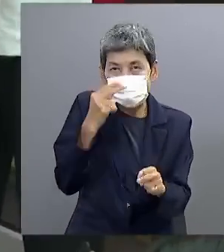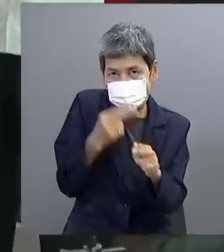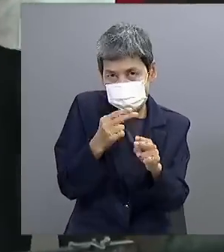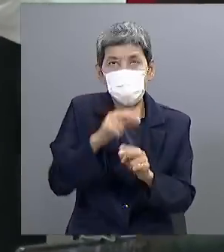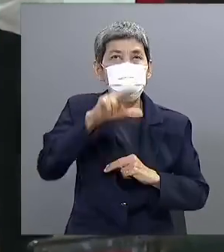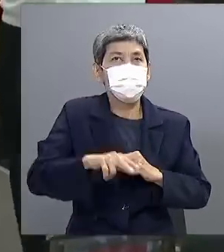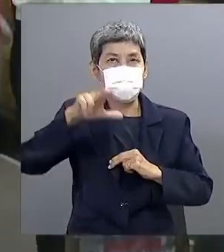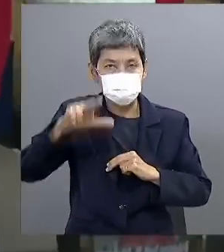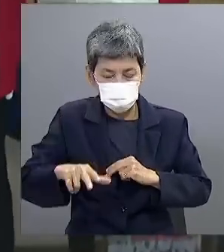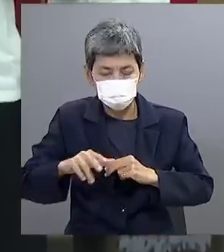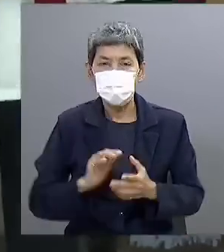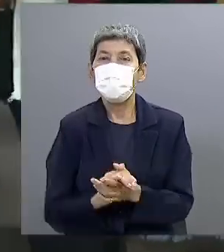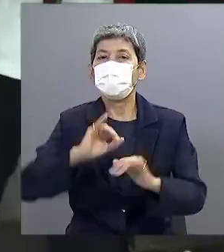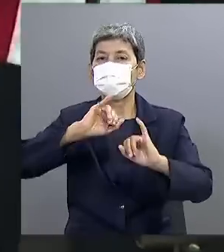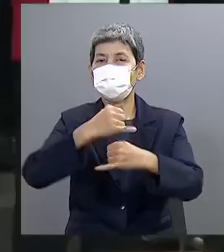ในเขตจตุจักรค่ะ